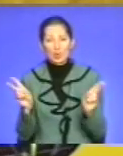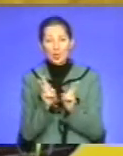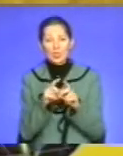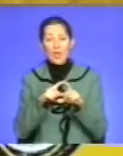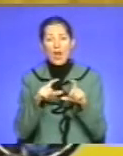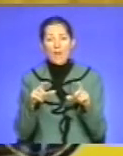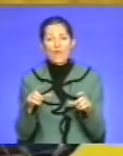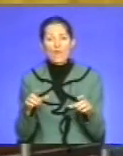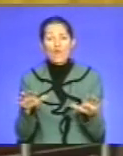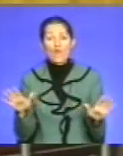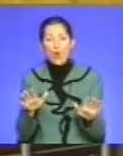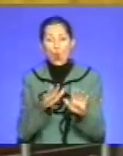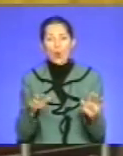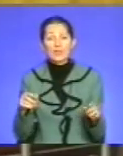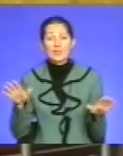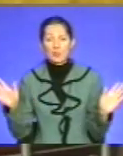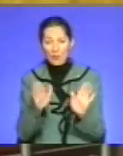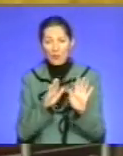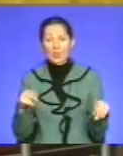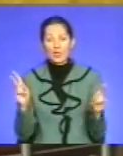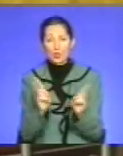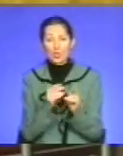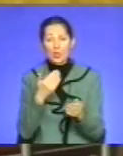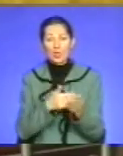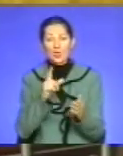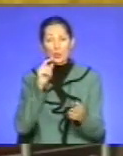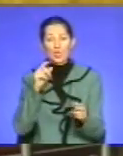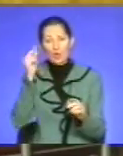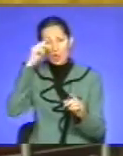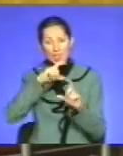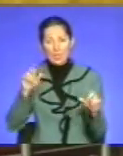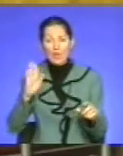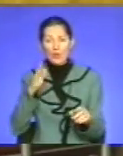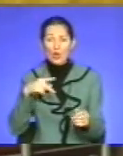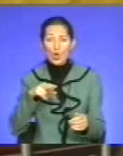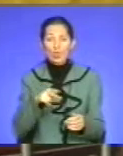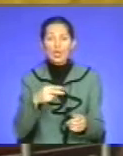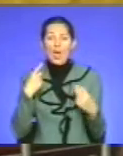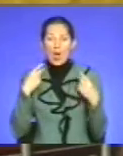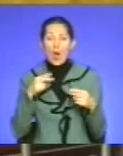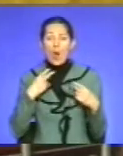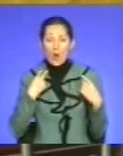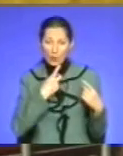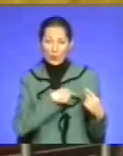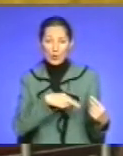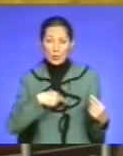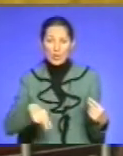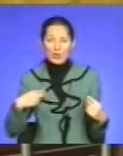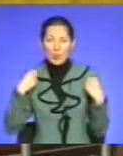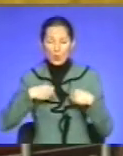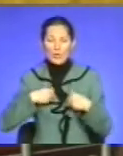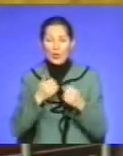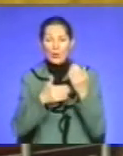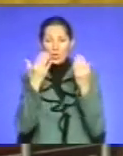холі, співали, зустрічали останній понеділок шкільний. От. В вівторок ми ходили в полосатому вбранні і кожного дня ми фотографуємося